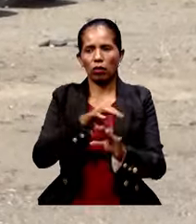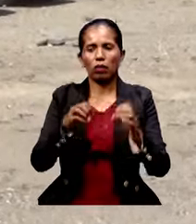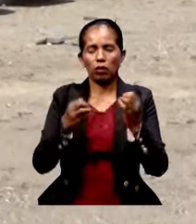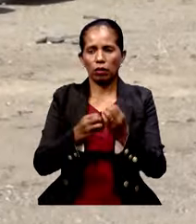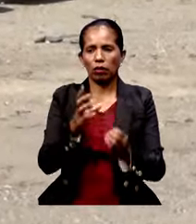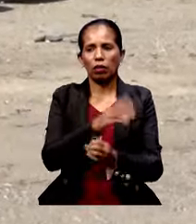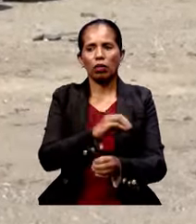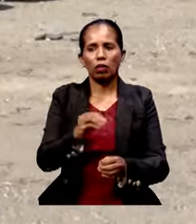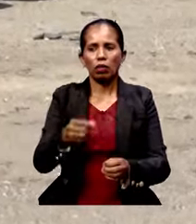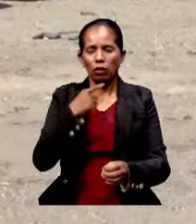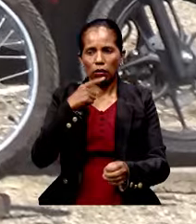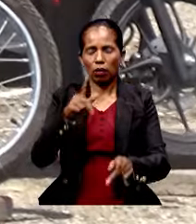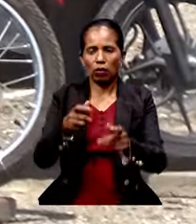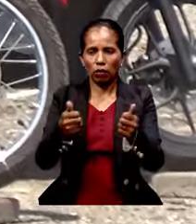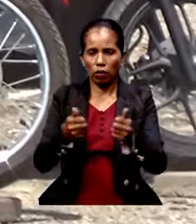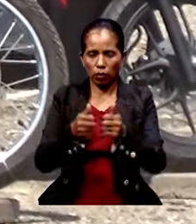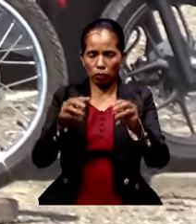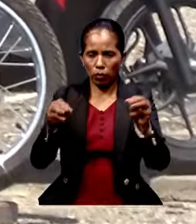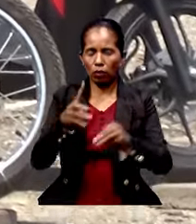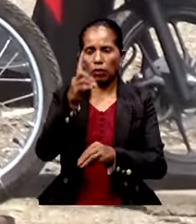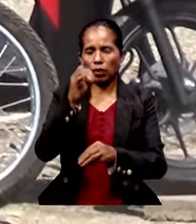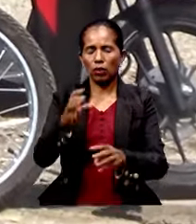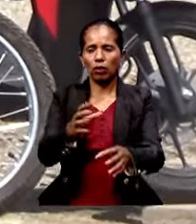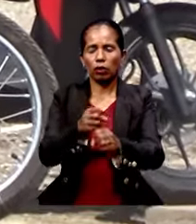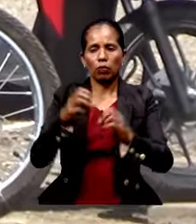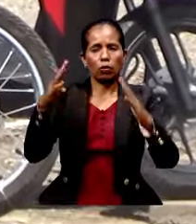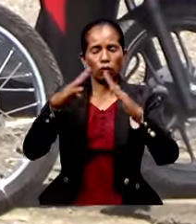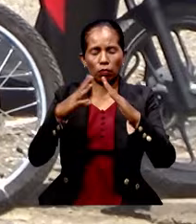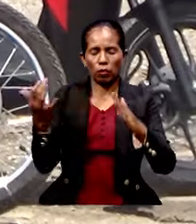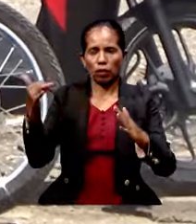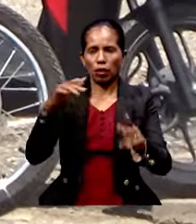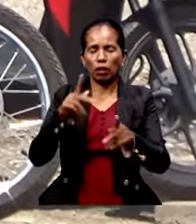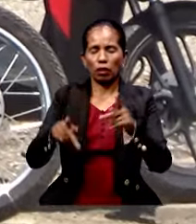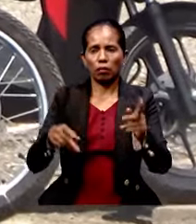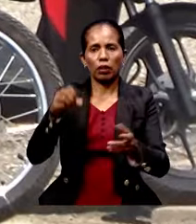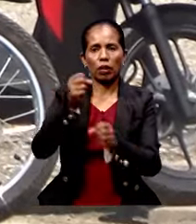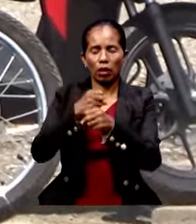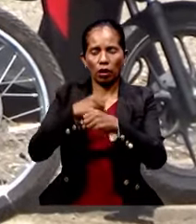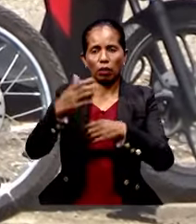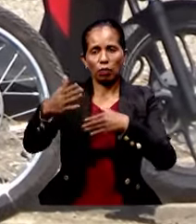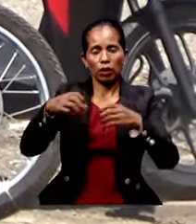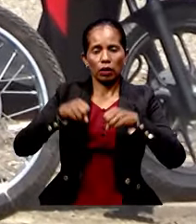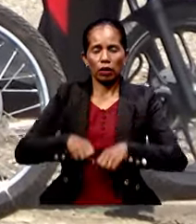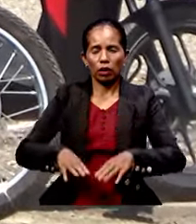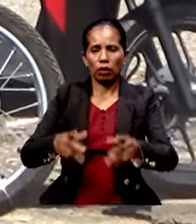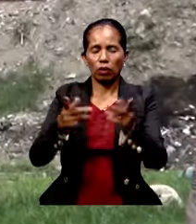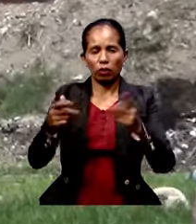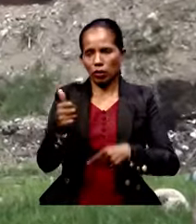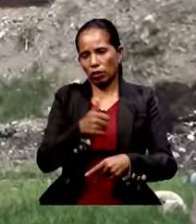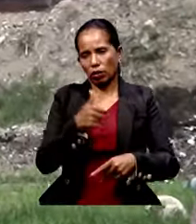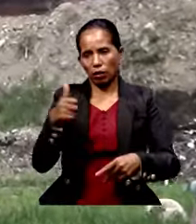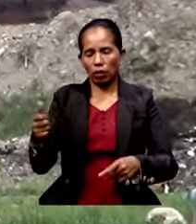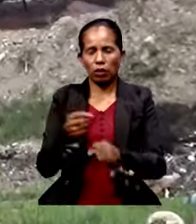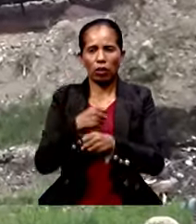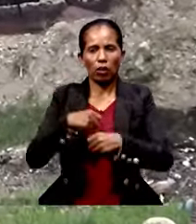urbana, orienta autoridade municipio dili, o di sobu baraka hirak nebe komunidade hari ia tasibun, no fatin protegido sira seluk, o di